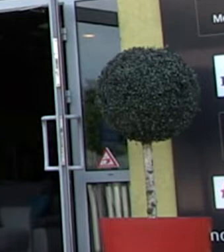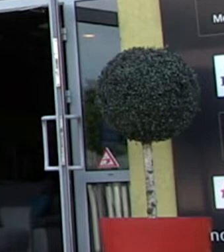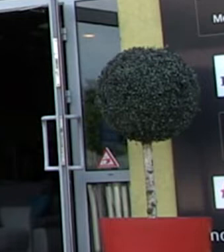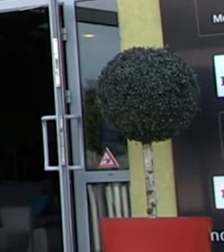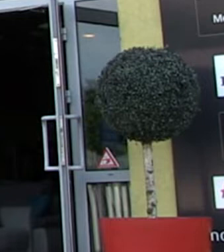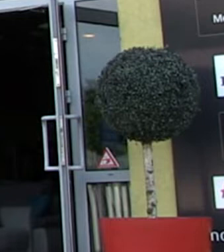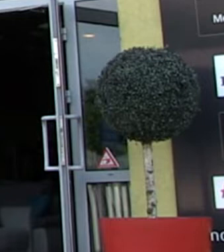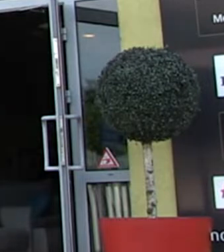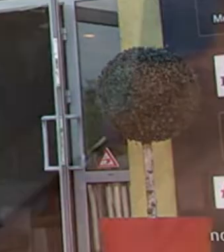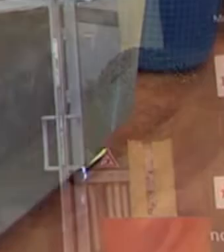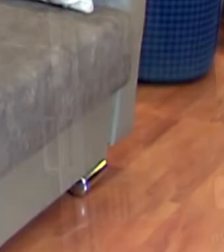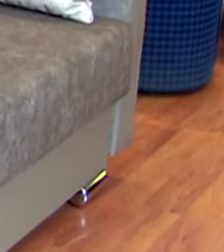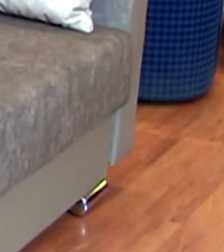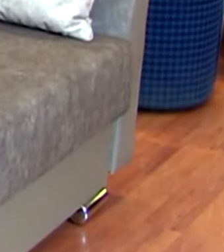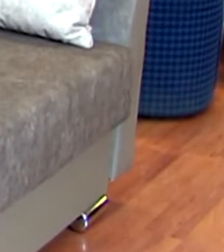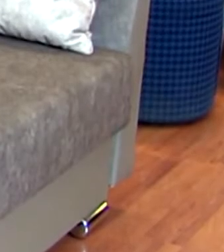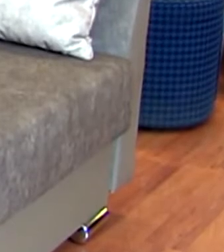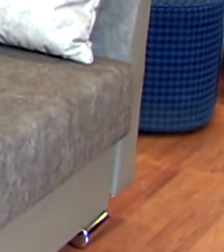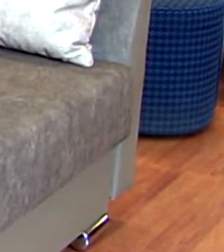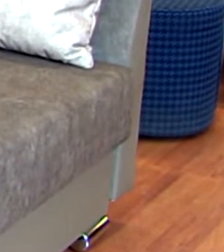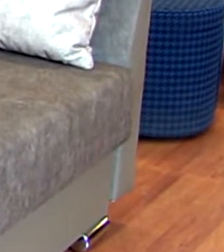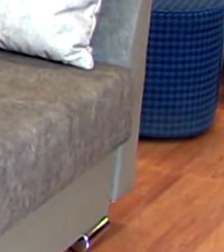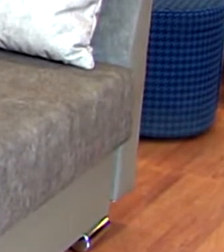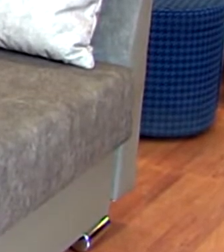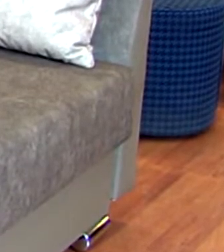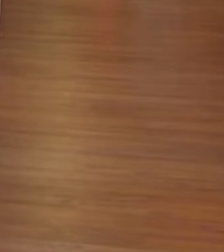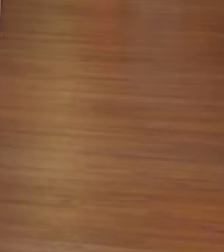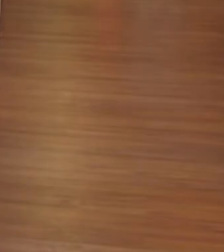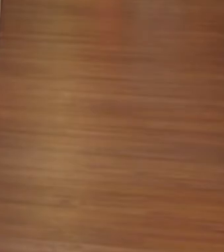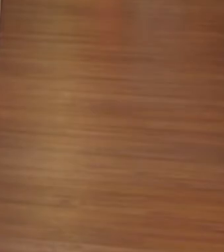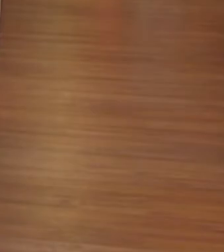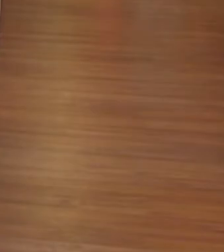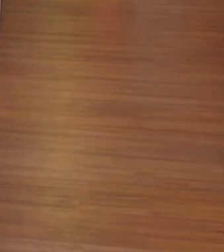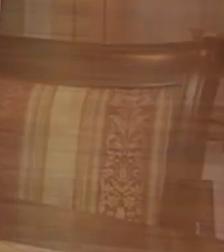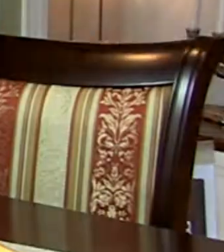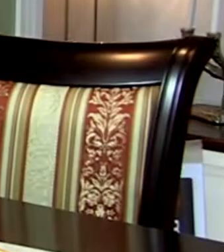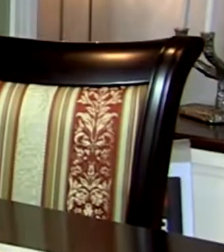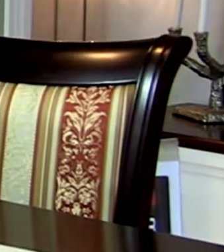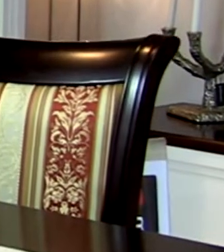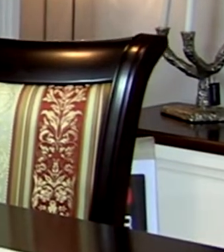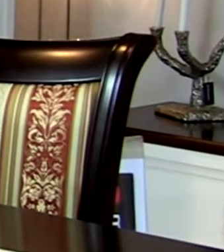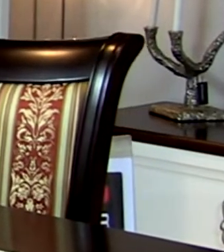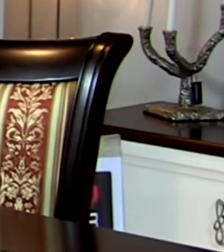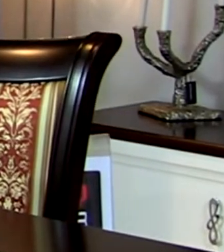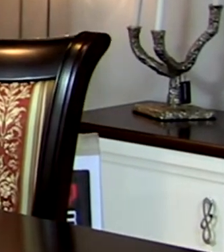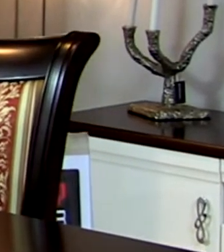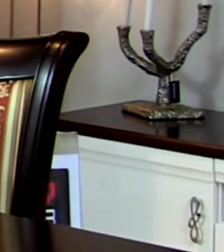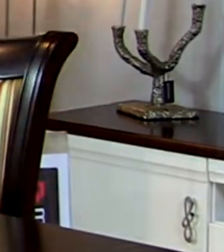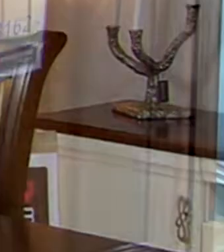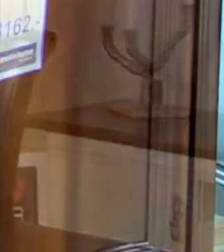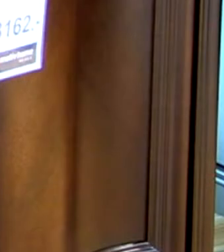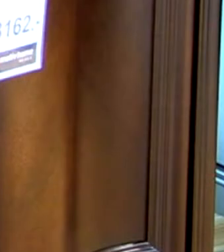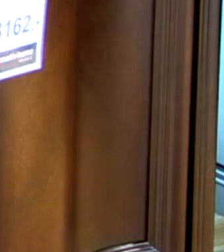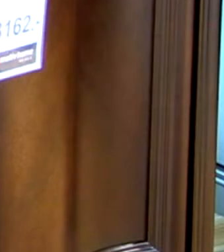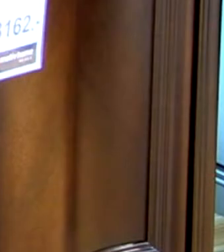Centrum Mebli Vox przy ulicy Przemysłowej w Kutnie to znany i chętnie odwiedzany salon meblowy. Na powierzchni 1000 m² oferujemy bogate